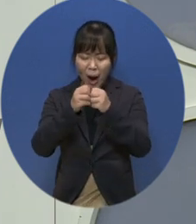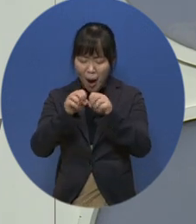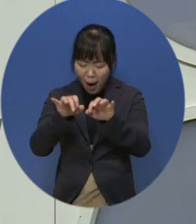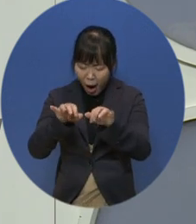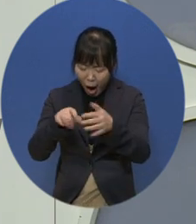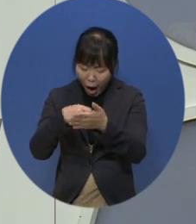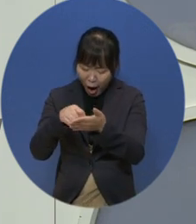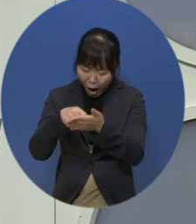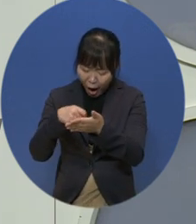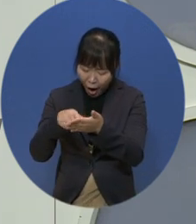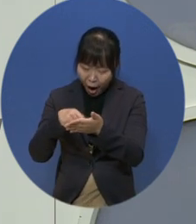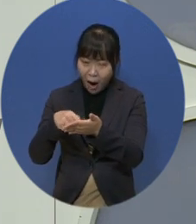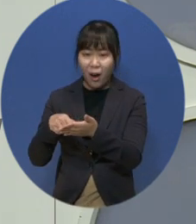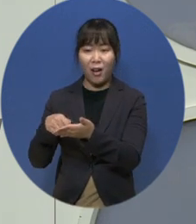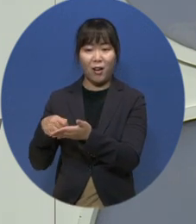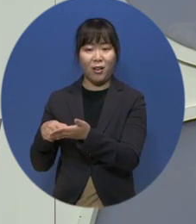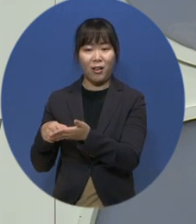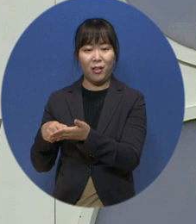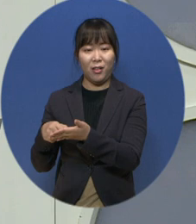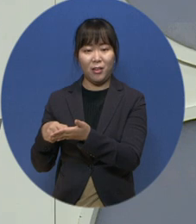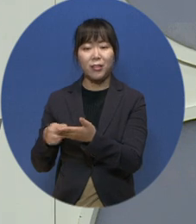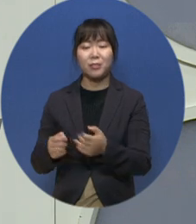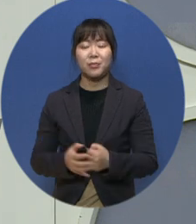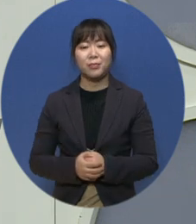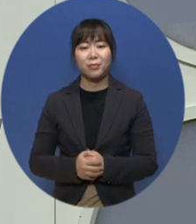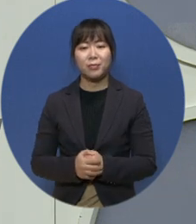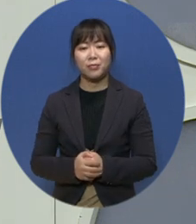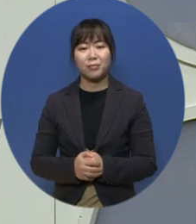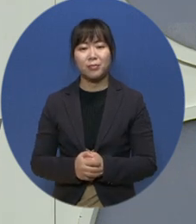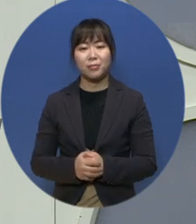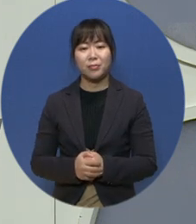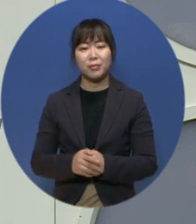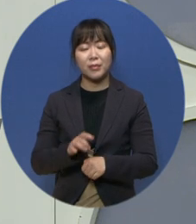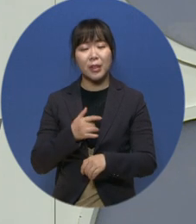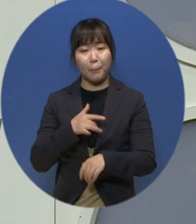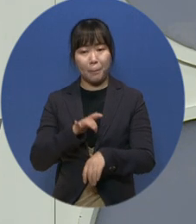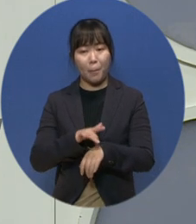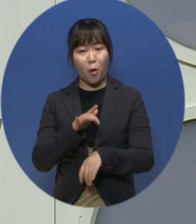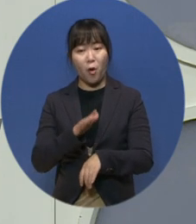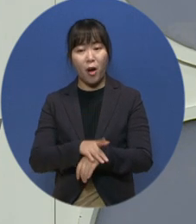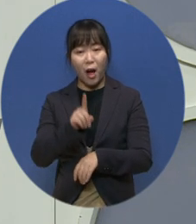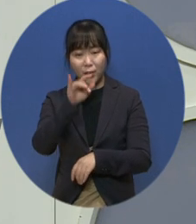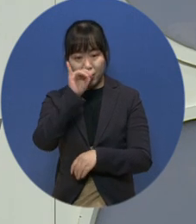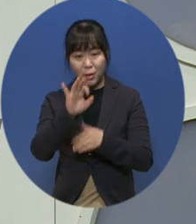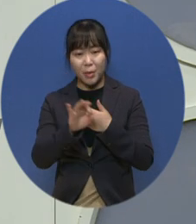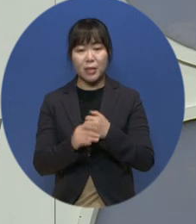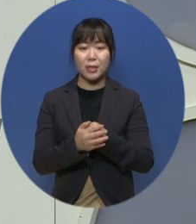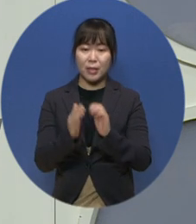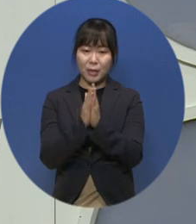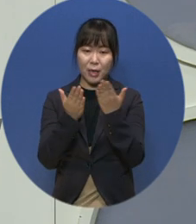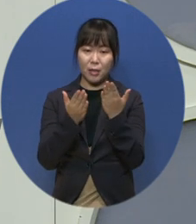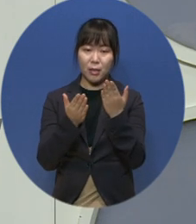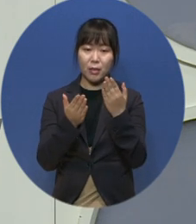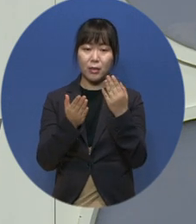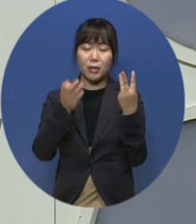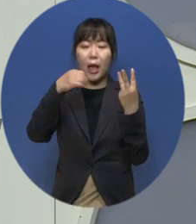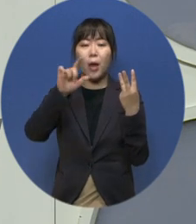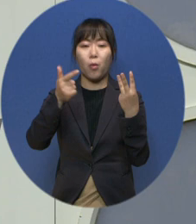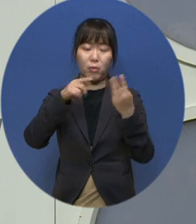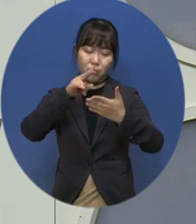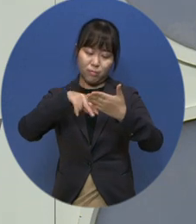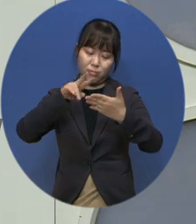있고요. 그리고 제가 하나 버릇이 뭐냐면 책을 늘상 세 권을